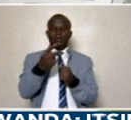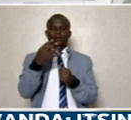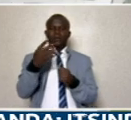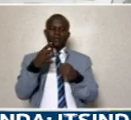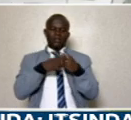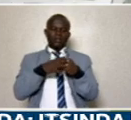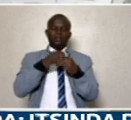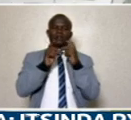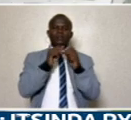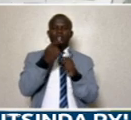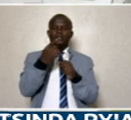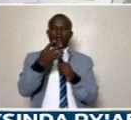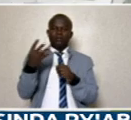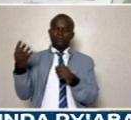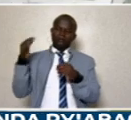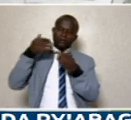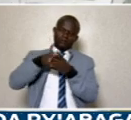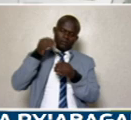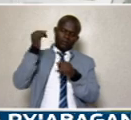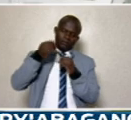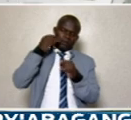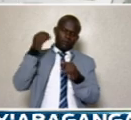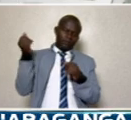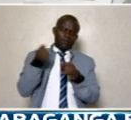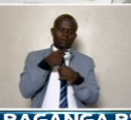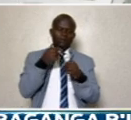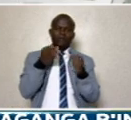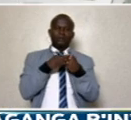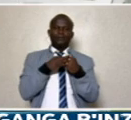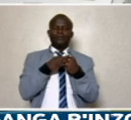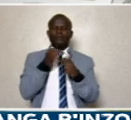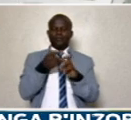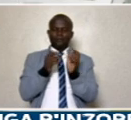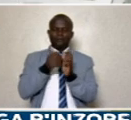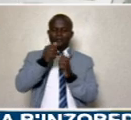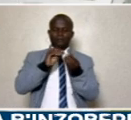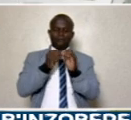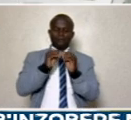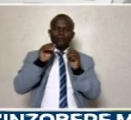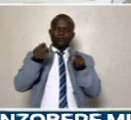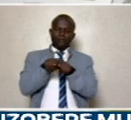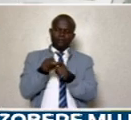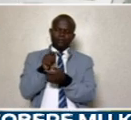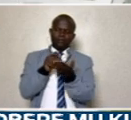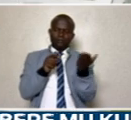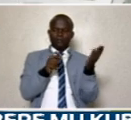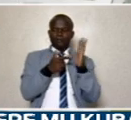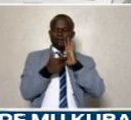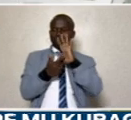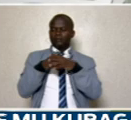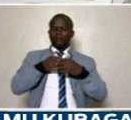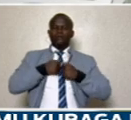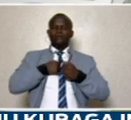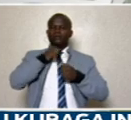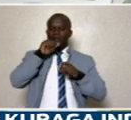9,249,000 n'abantu 144 kugeza mu mpera z'ukwezi kwa munani. Gusa iyo mibare uko igaragara mu